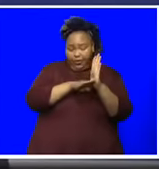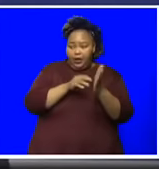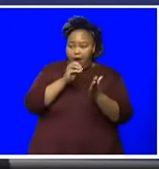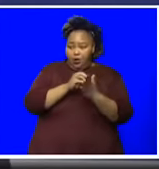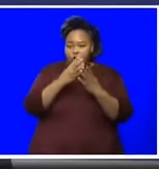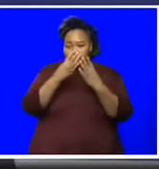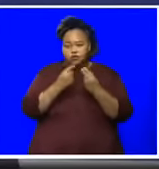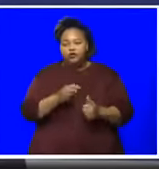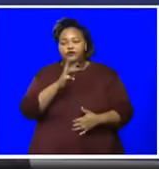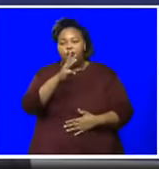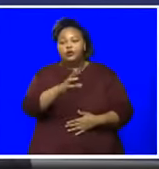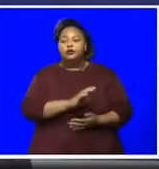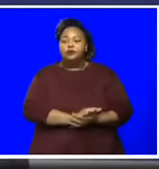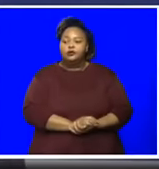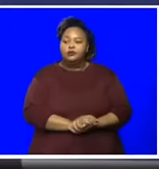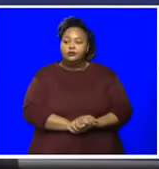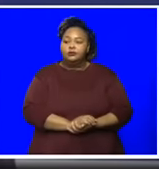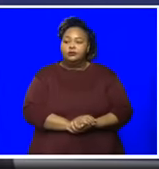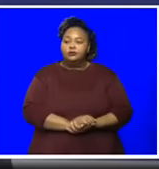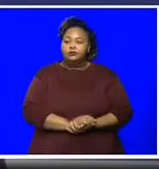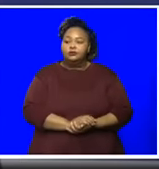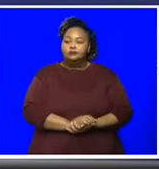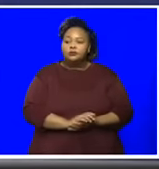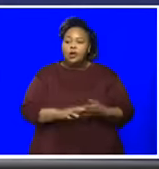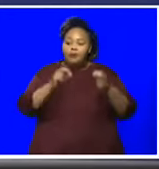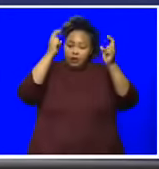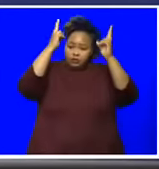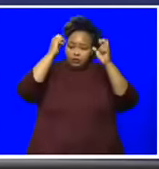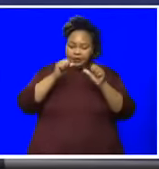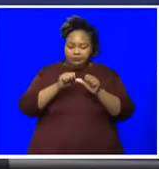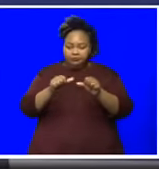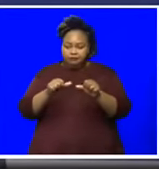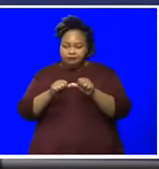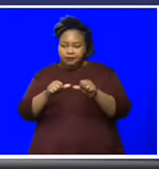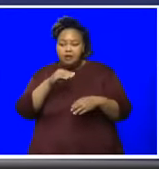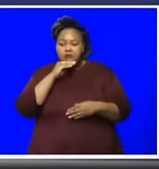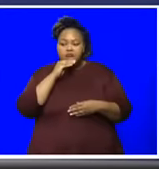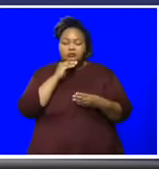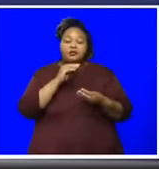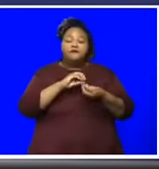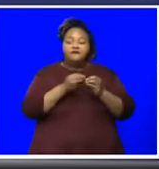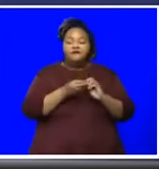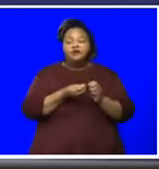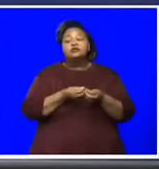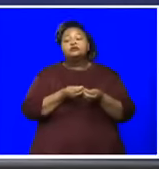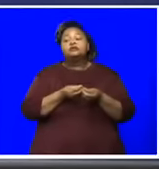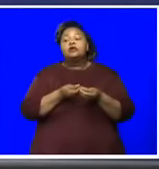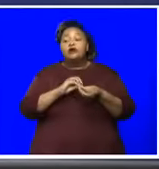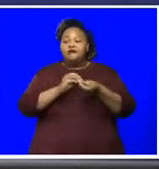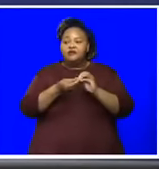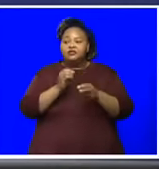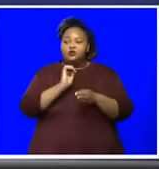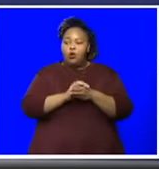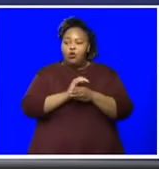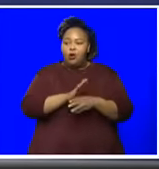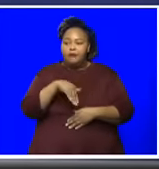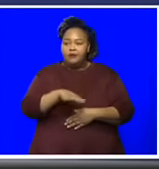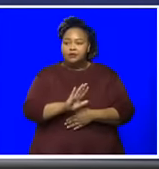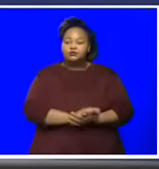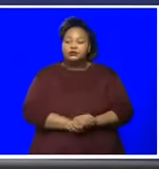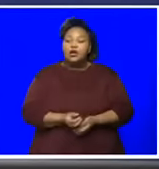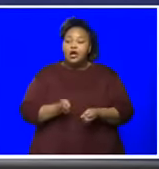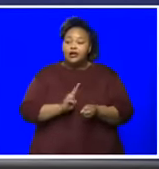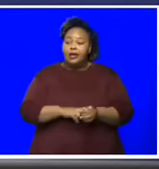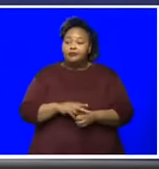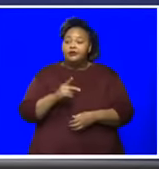kanyalo stavele sekulungise lokudinga maybe kusekeleka ngetimali stawuzama kuhulumende kumobilizer